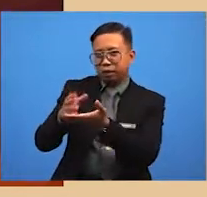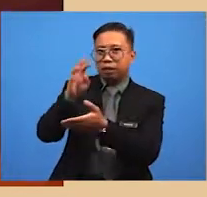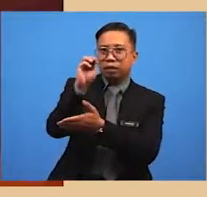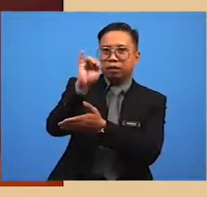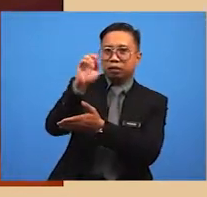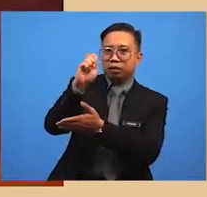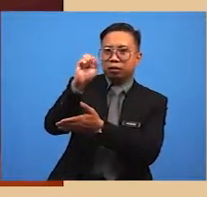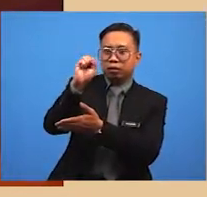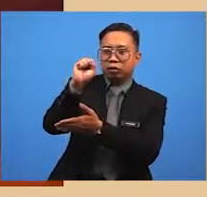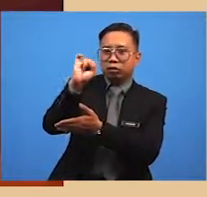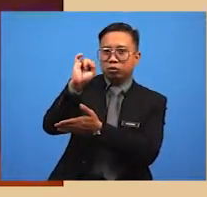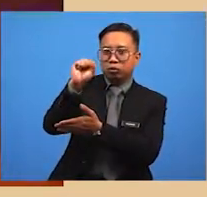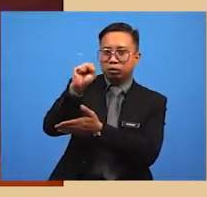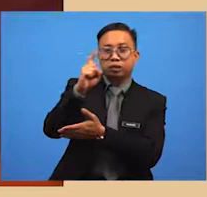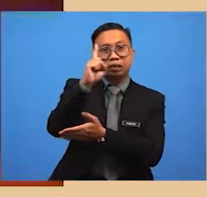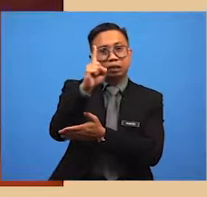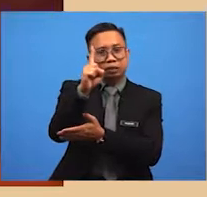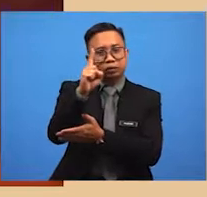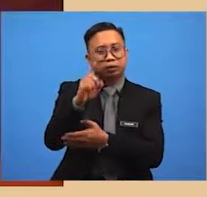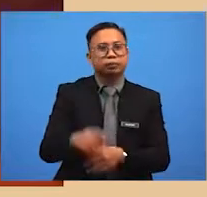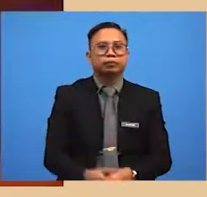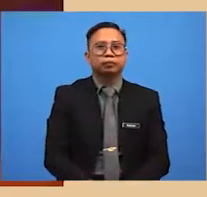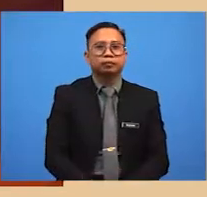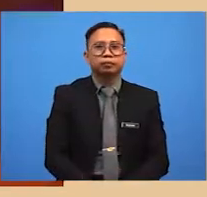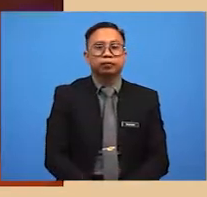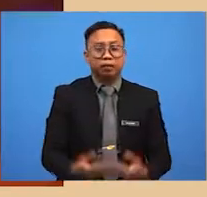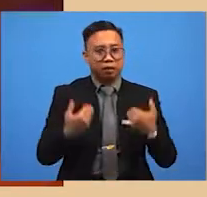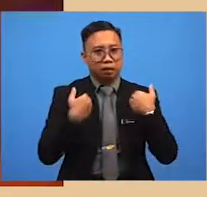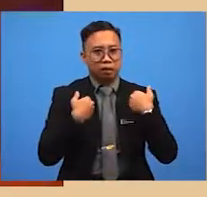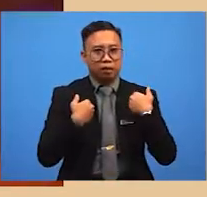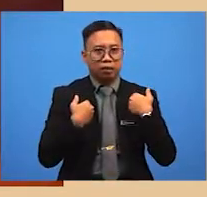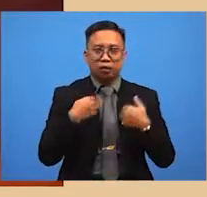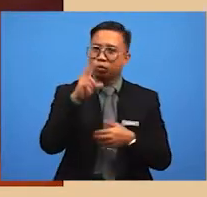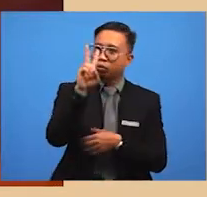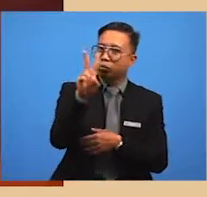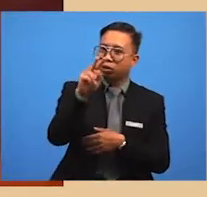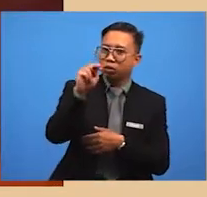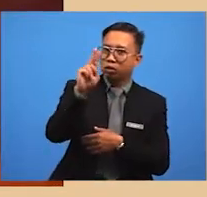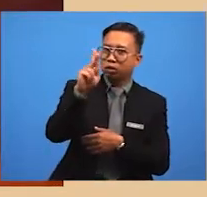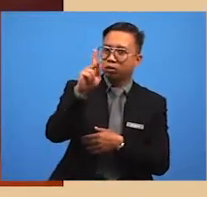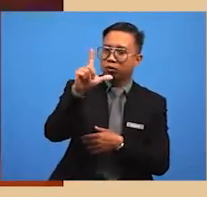mitosis untuk kali pertama menghasilkan 2 nukleus.